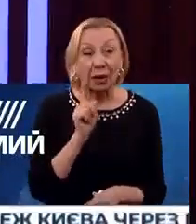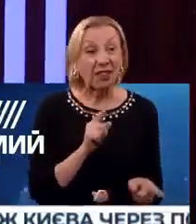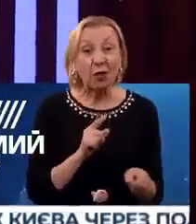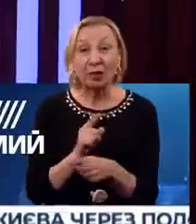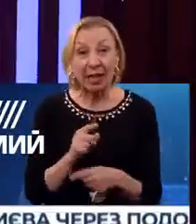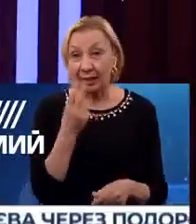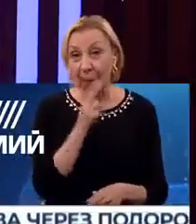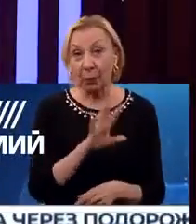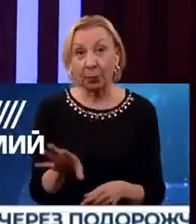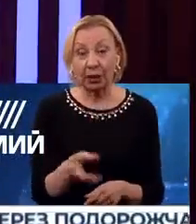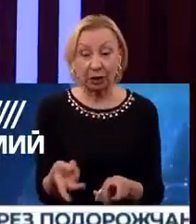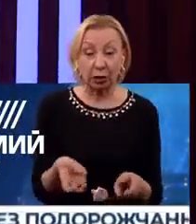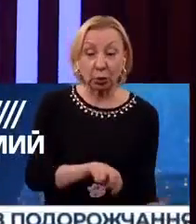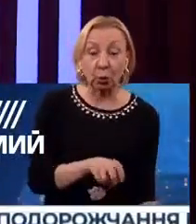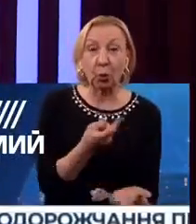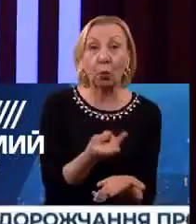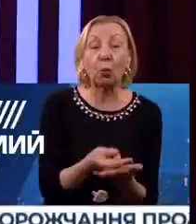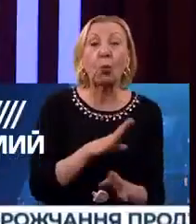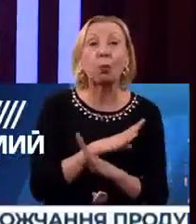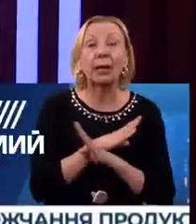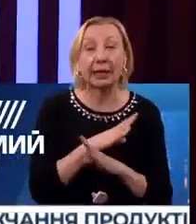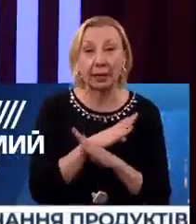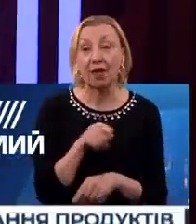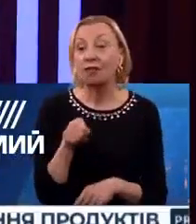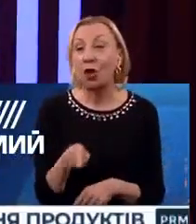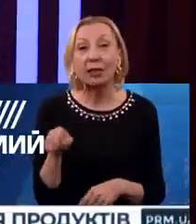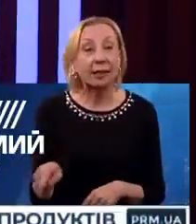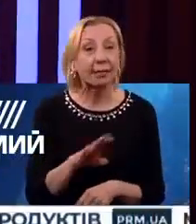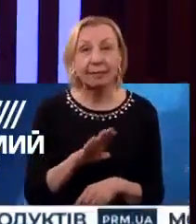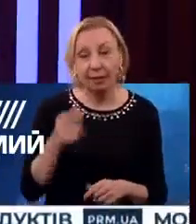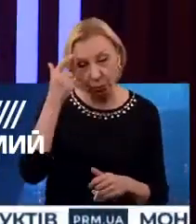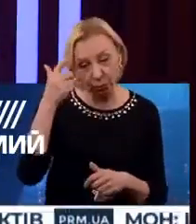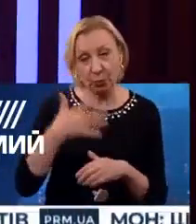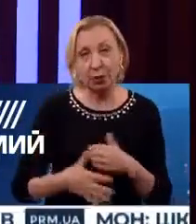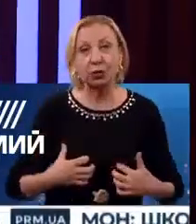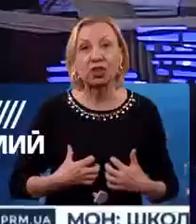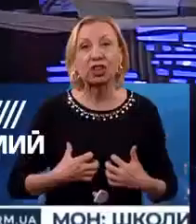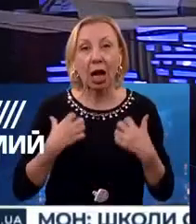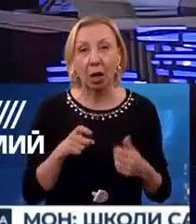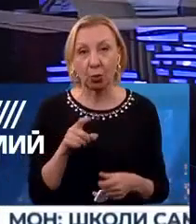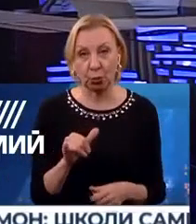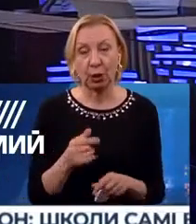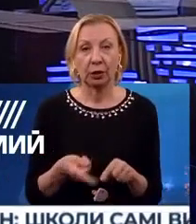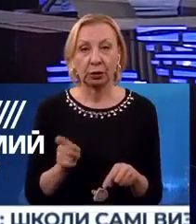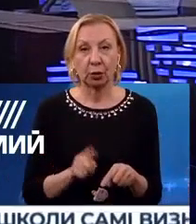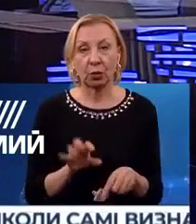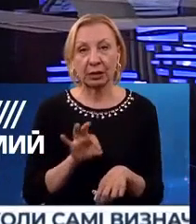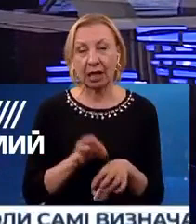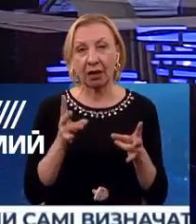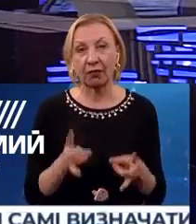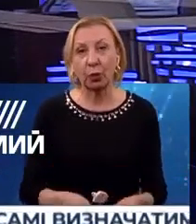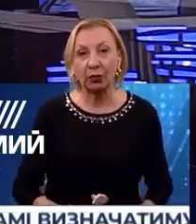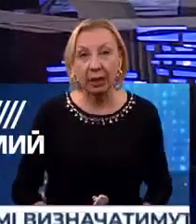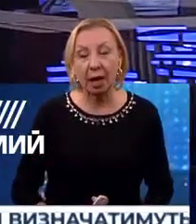не побачать трупи, не зрозуміють всього жаху цього захворювання. Отака історія. І ми бачимо,